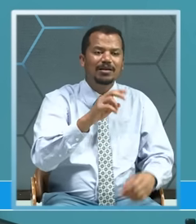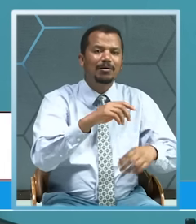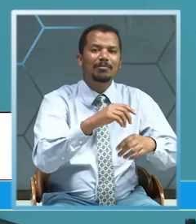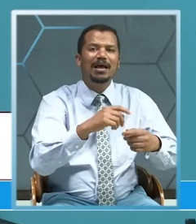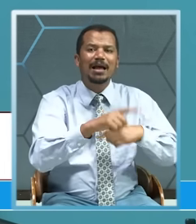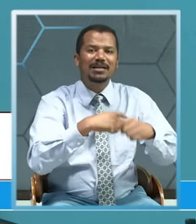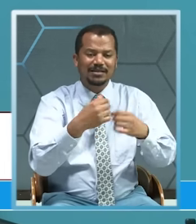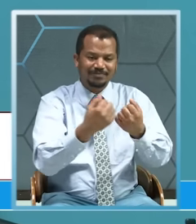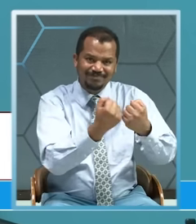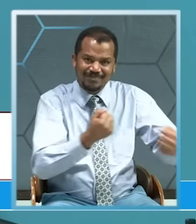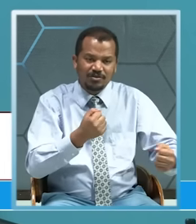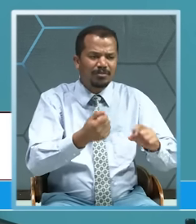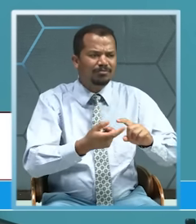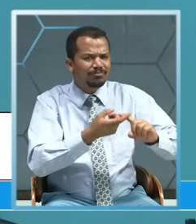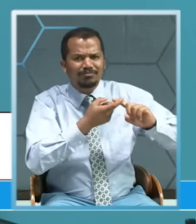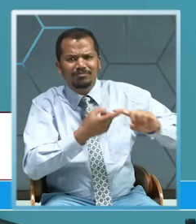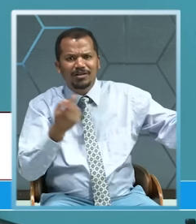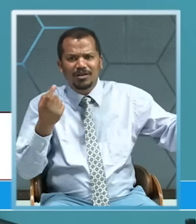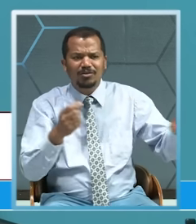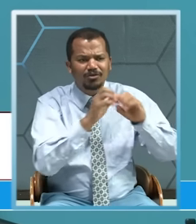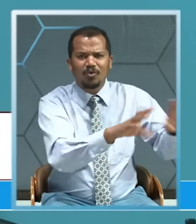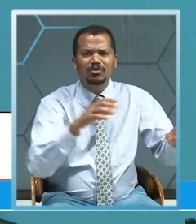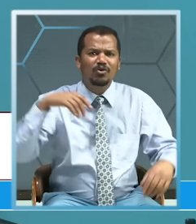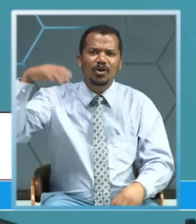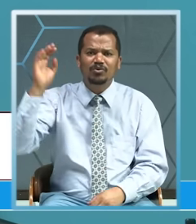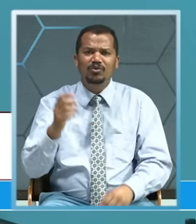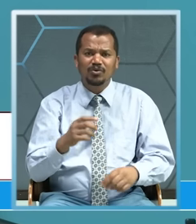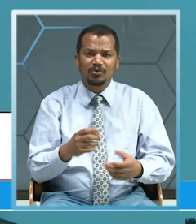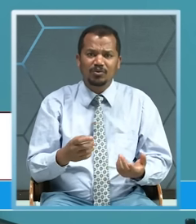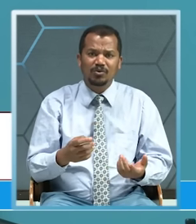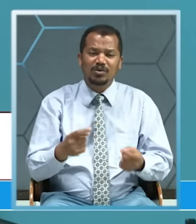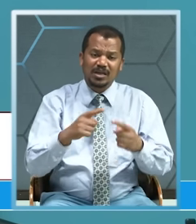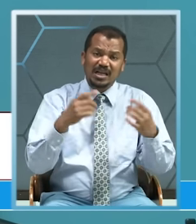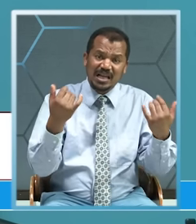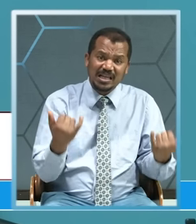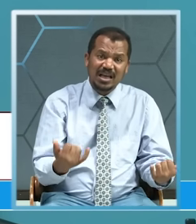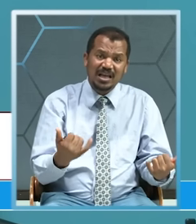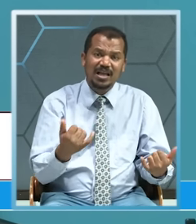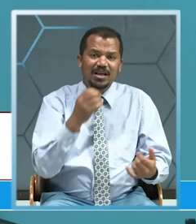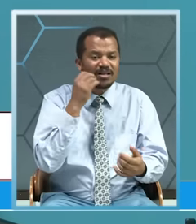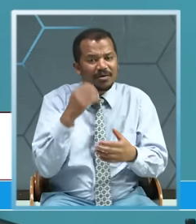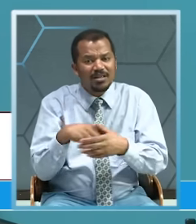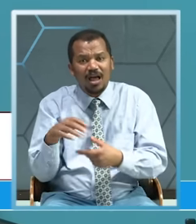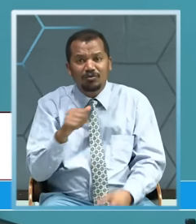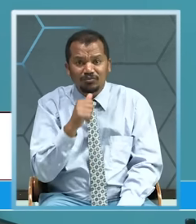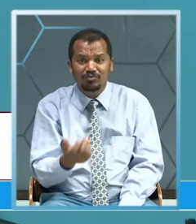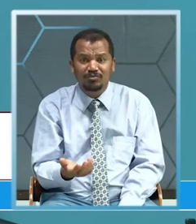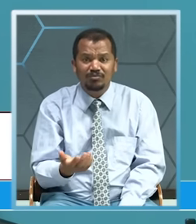በገመድ አቆራኝተው በጥይት ተመተው ገደልን ብለው ጥሏቸው ሄዱ። የነኛ እስካሁን ድረስ ከአኪም ቤት